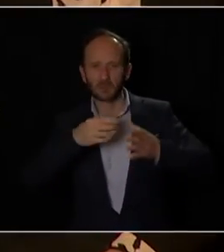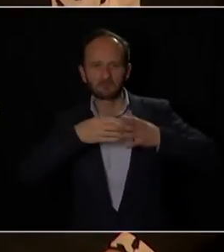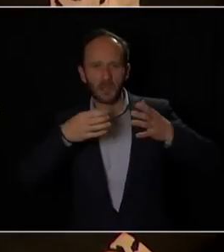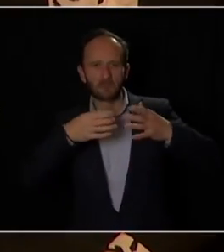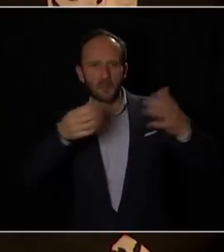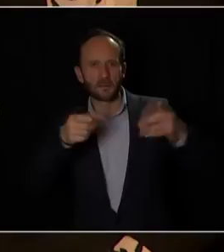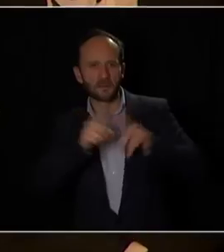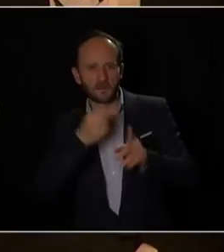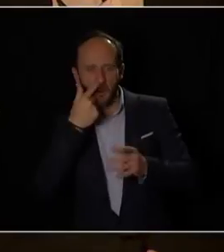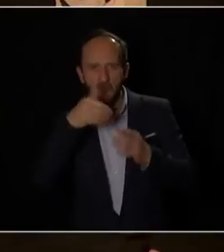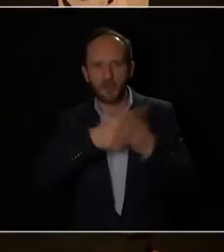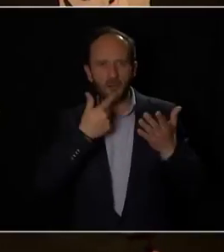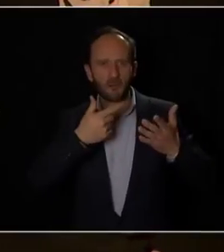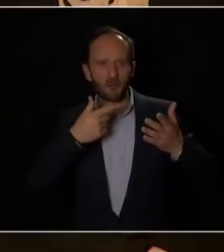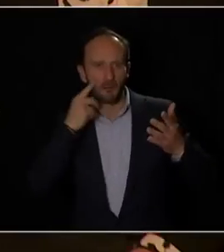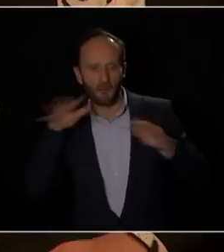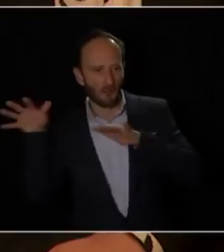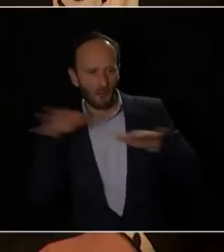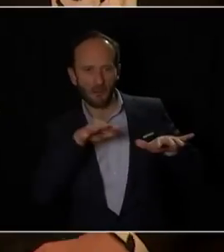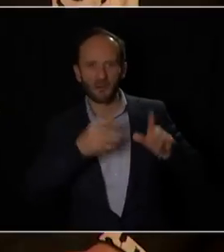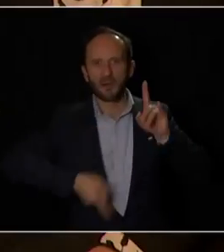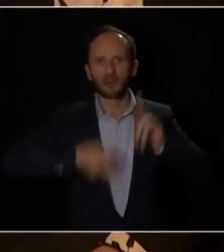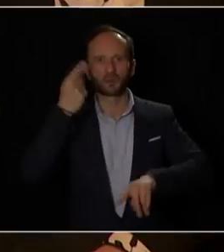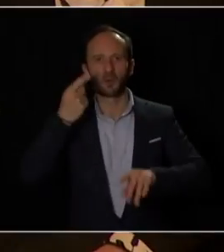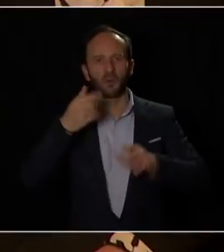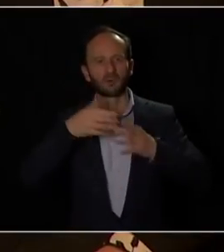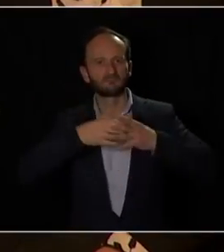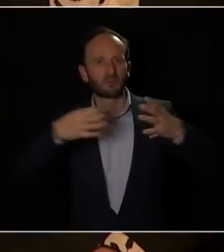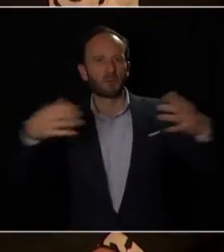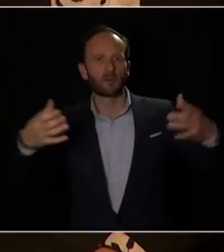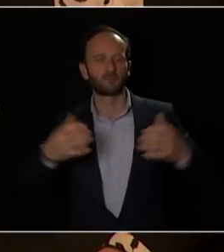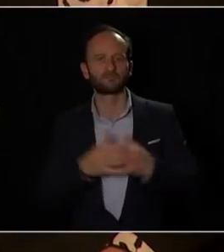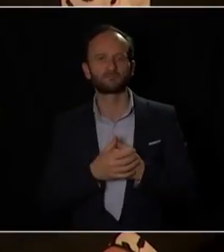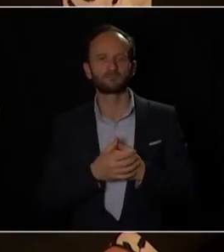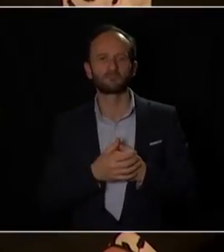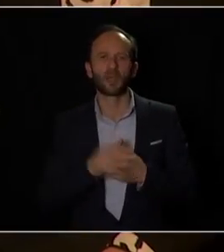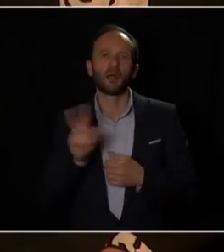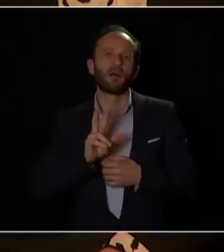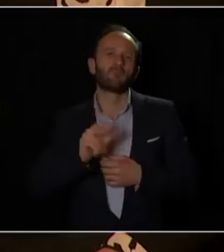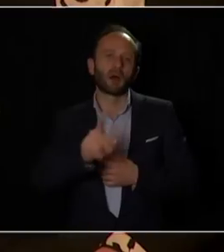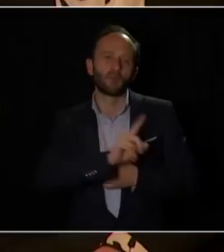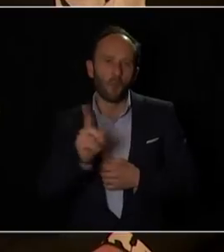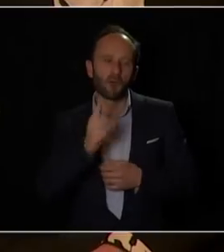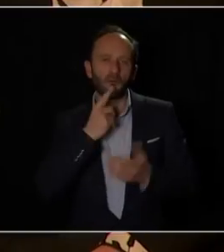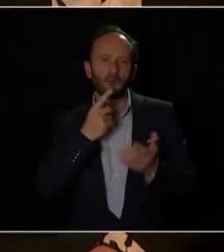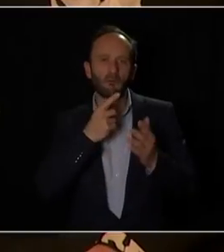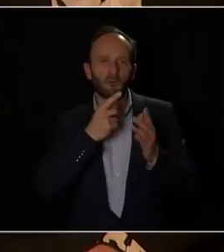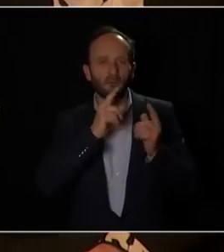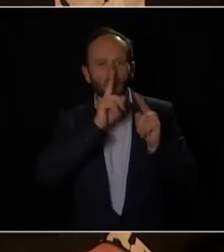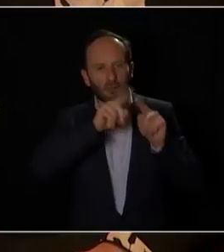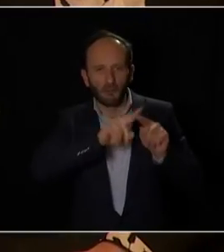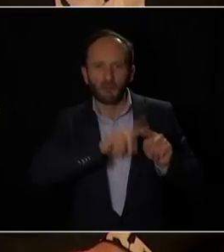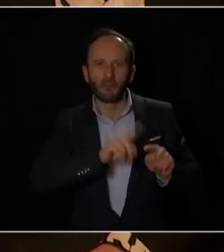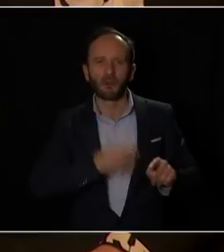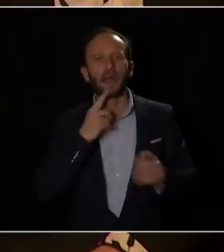échelle sans cesse plus importante. Je ne vous ferai pas l'inventaire de l'activité très intense